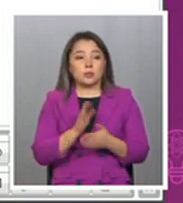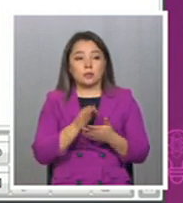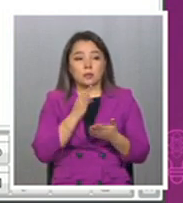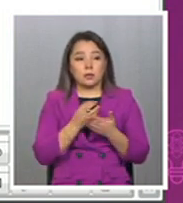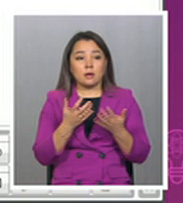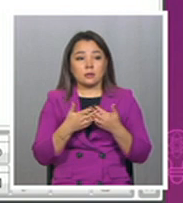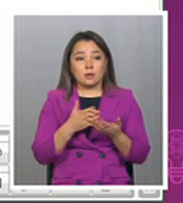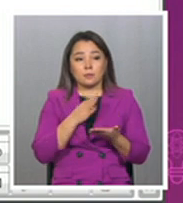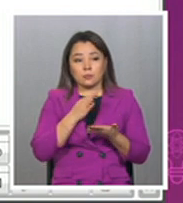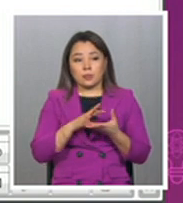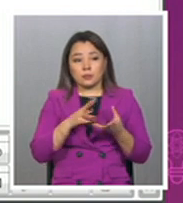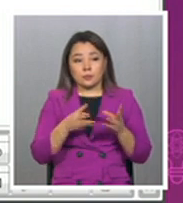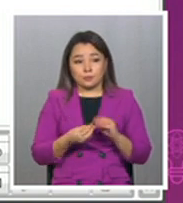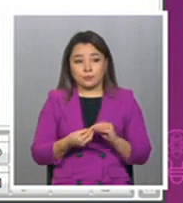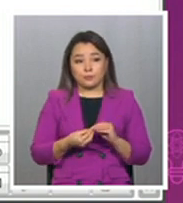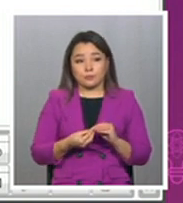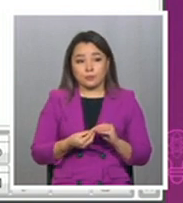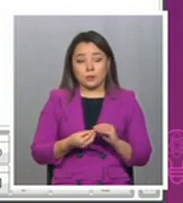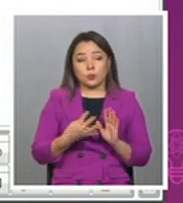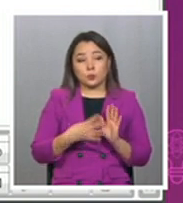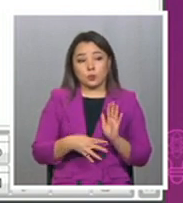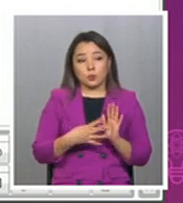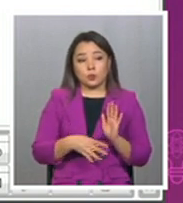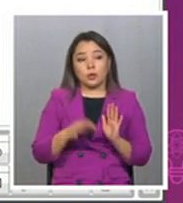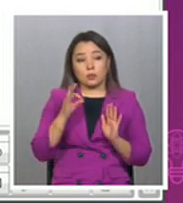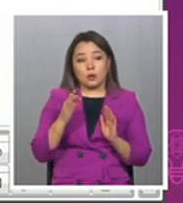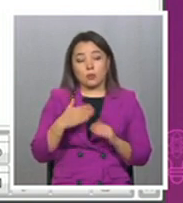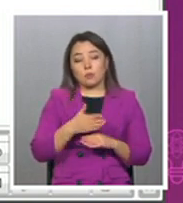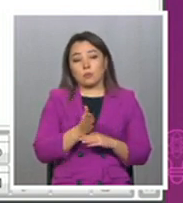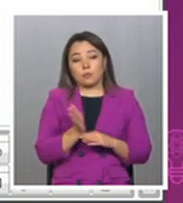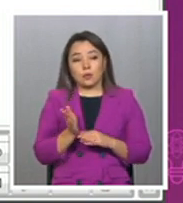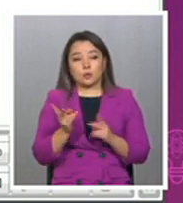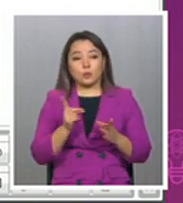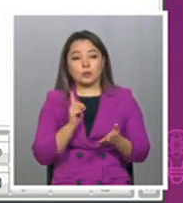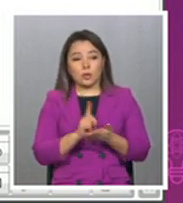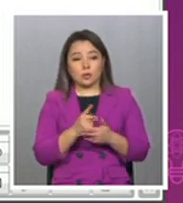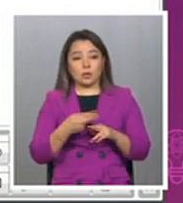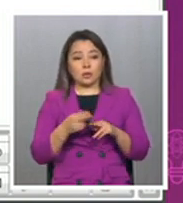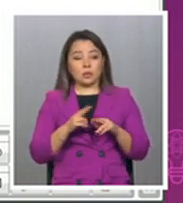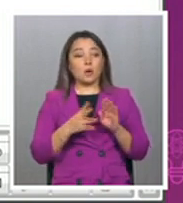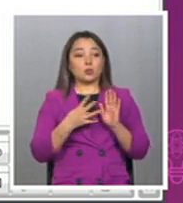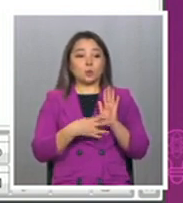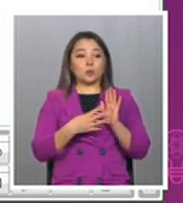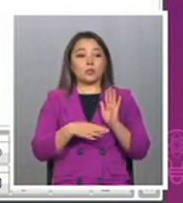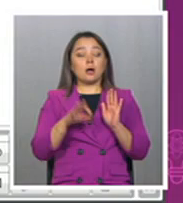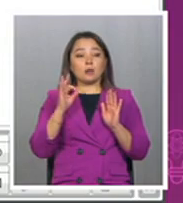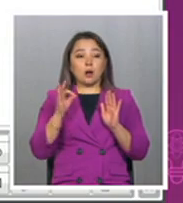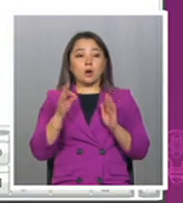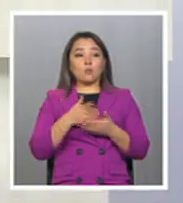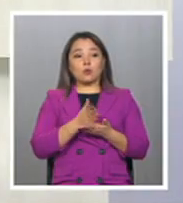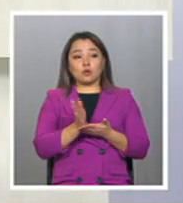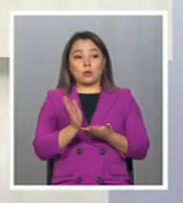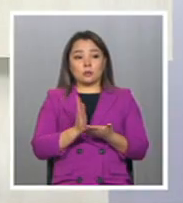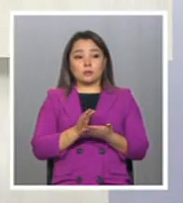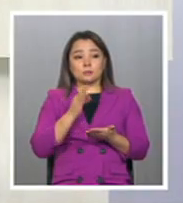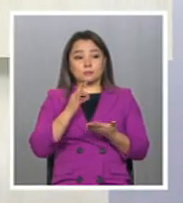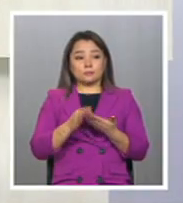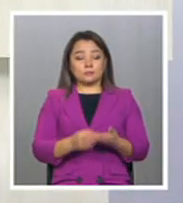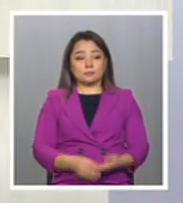мәні ретінде 90 градусты таңдауға жет, өйткені ол 90 градусқа бұрылады.